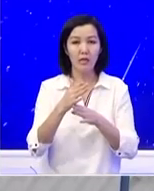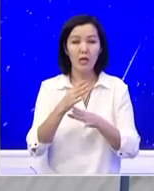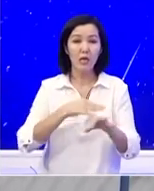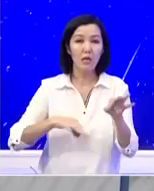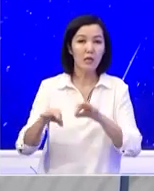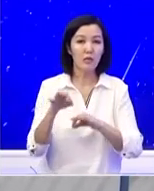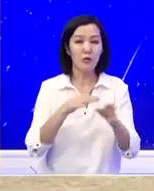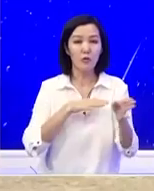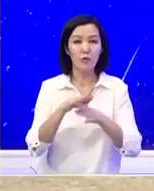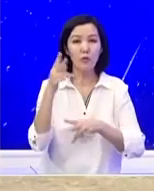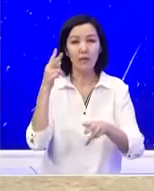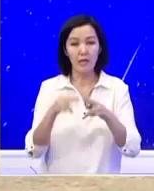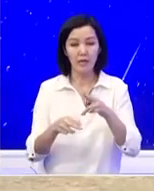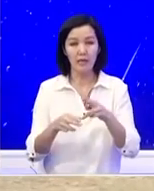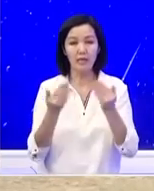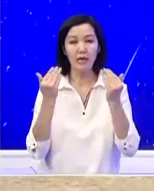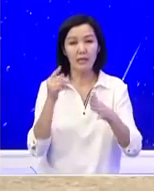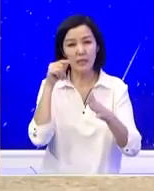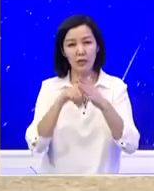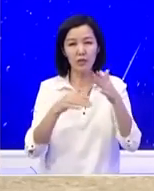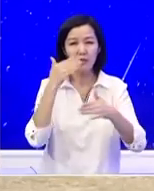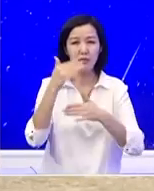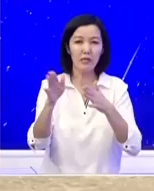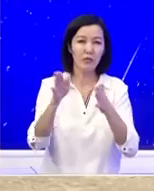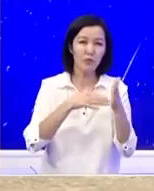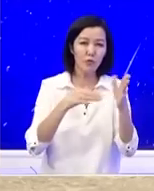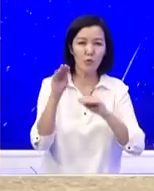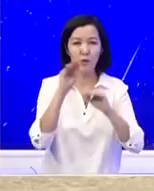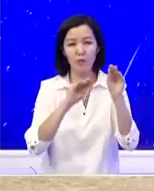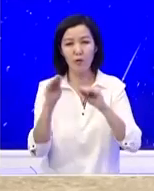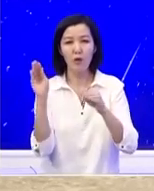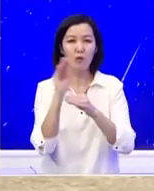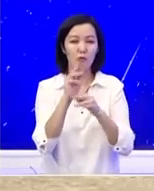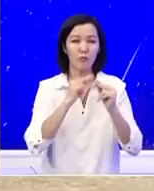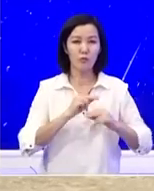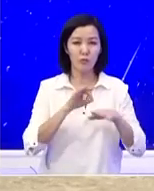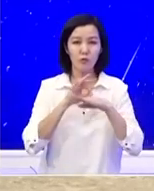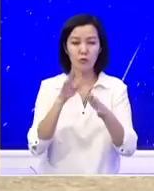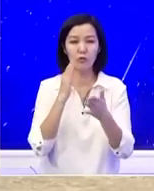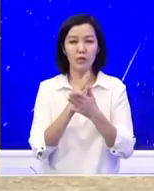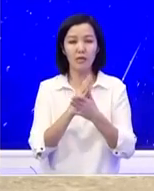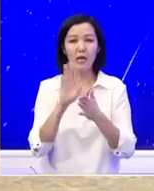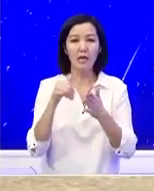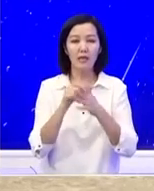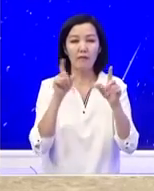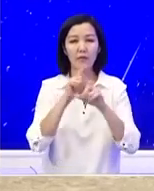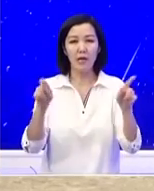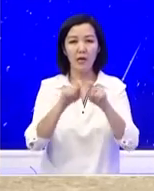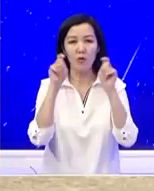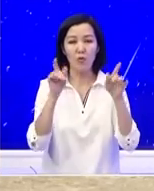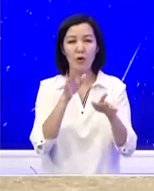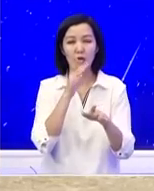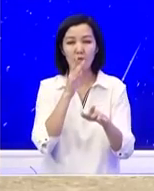құрылысы толығымен аяқталды десек болады. Қазір ішкі сыртқа әрлеу жұмыстары, қосымша жұмыстары жүріп жатыр. Негізгі нысанның пайдалану берілу